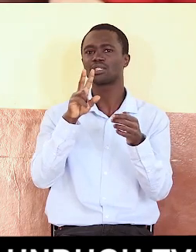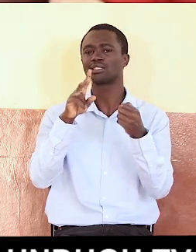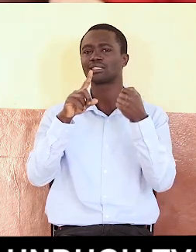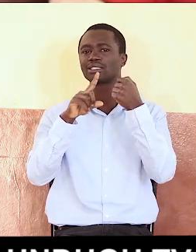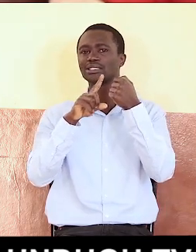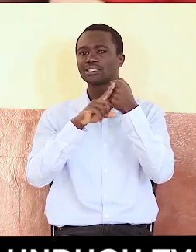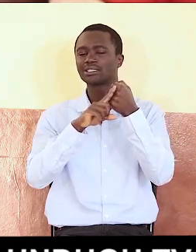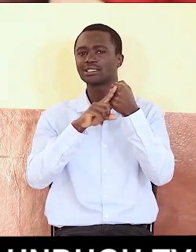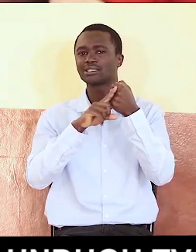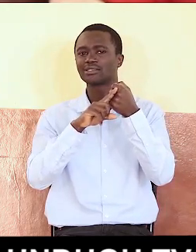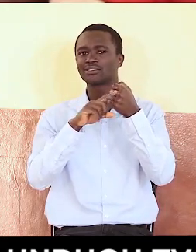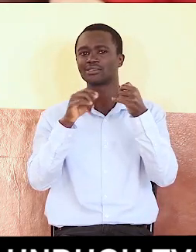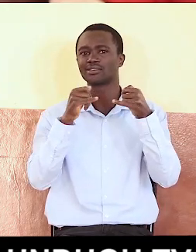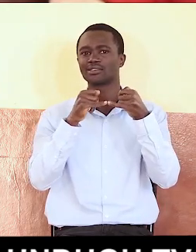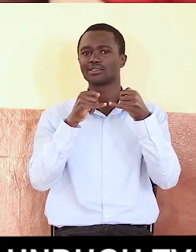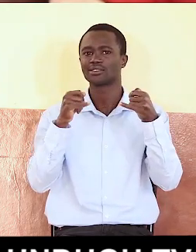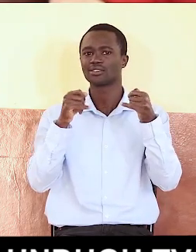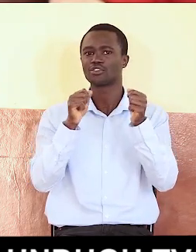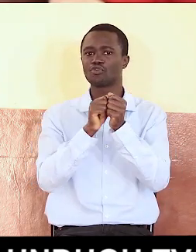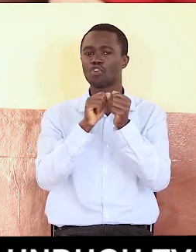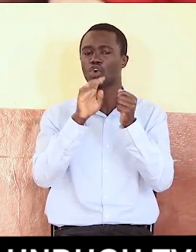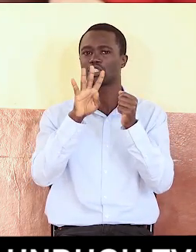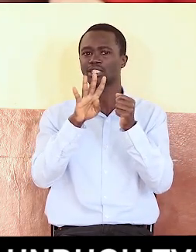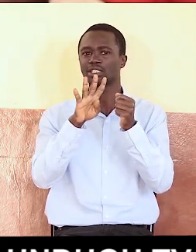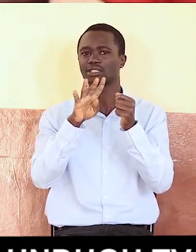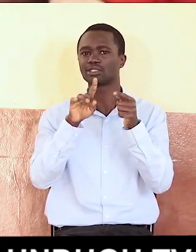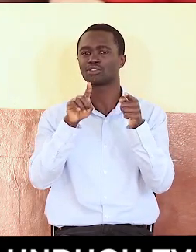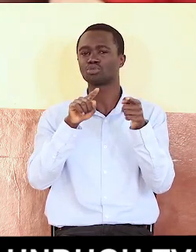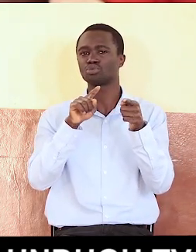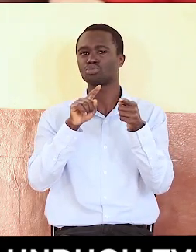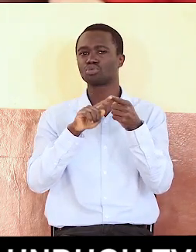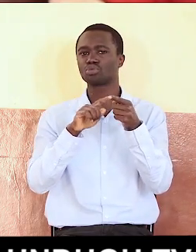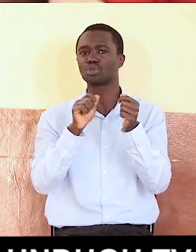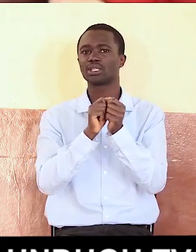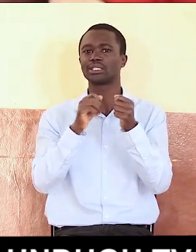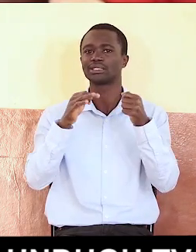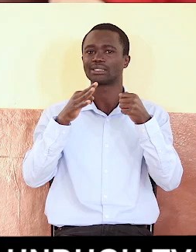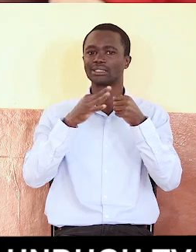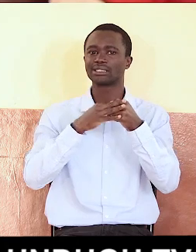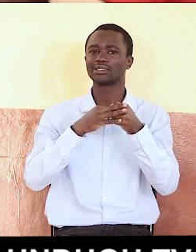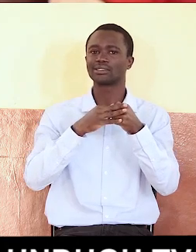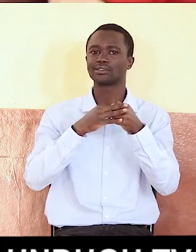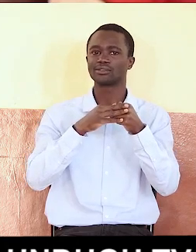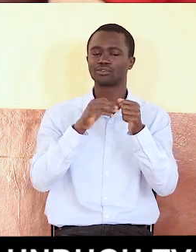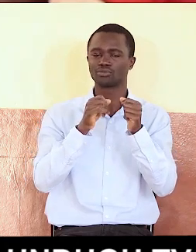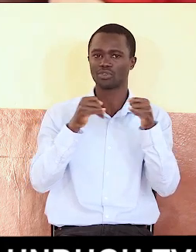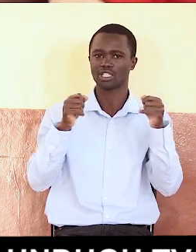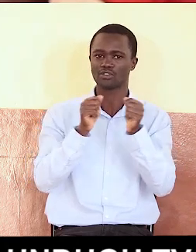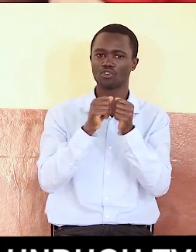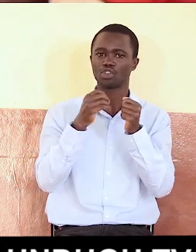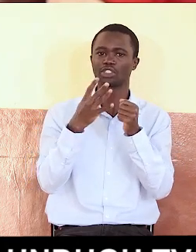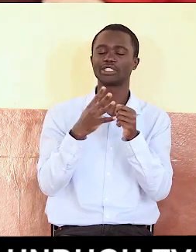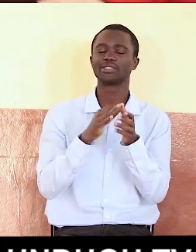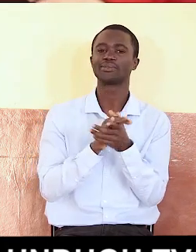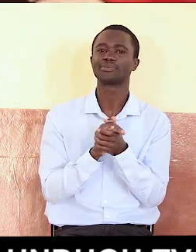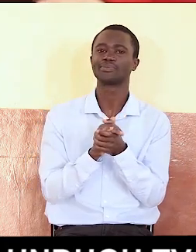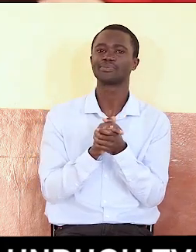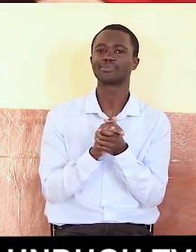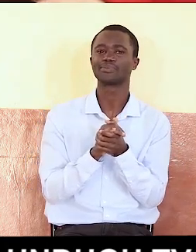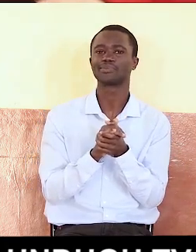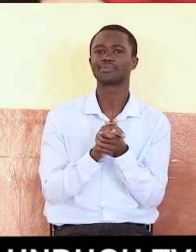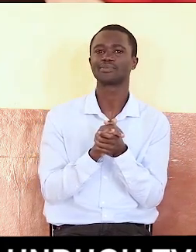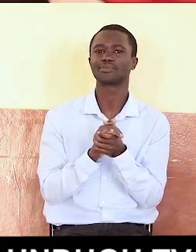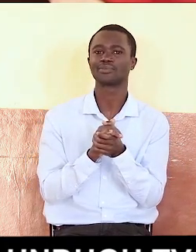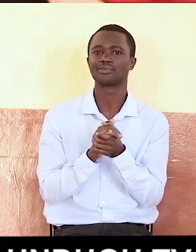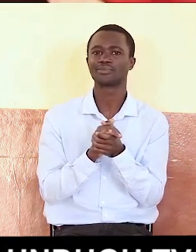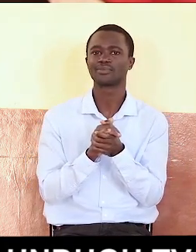26, mstari wa 14 hata wa 18. Katika mstari wa 14 tunaona ya kwamba katika